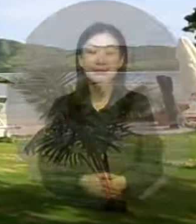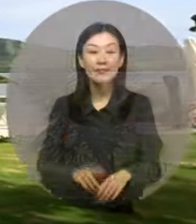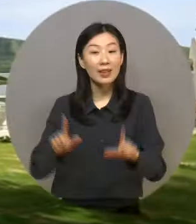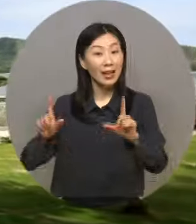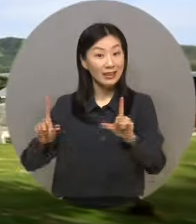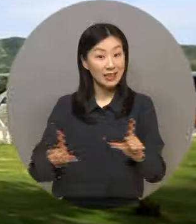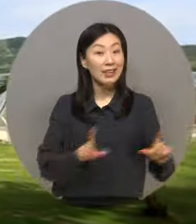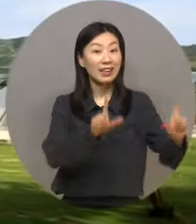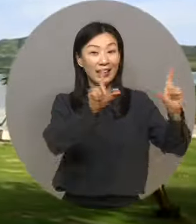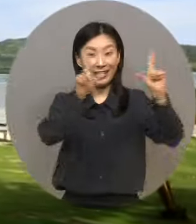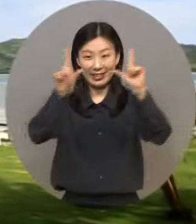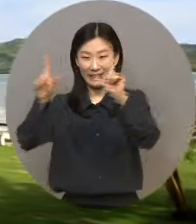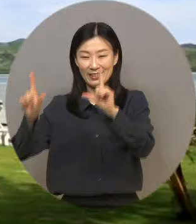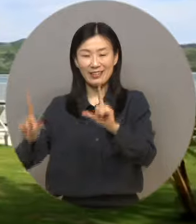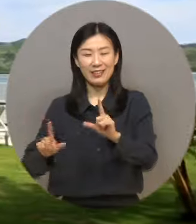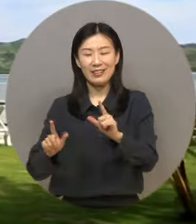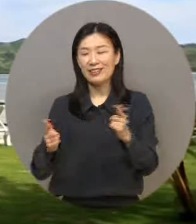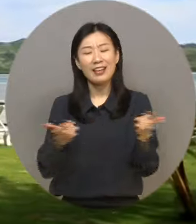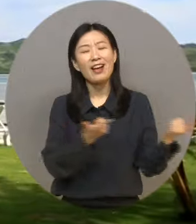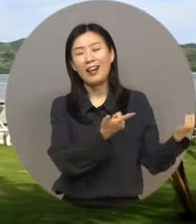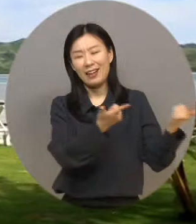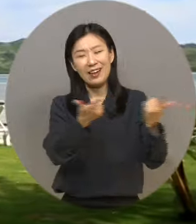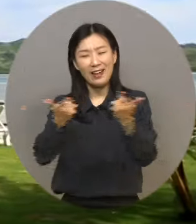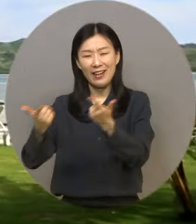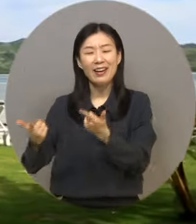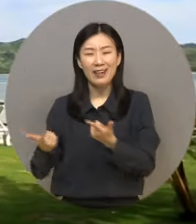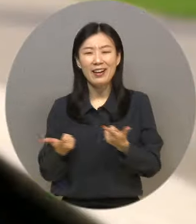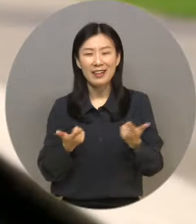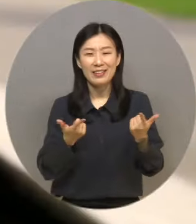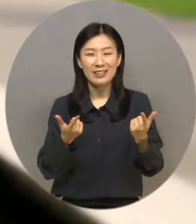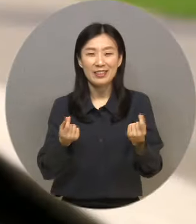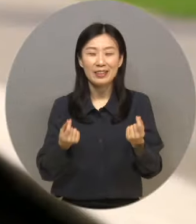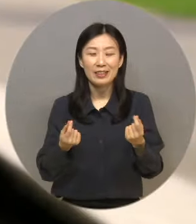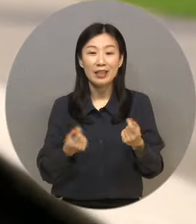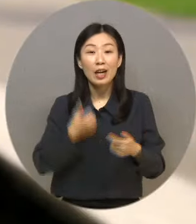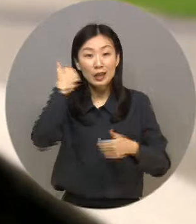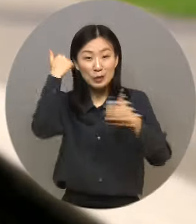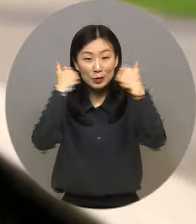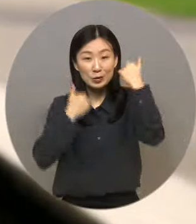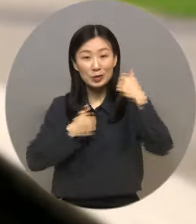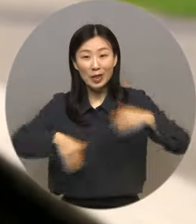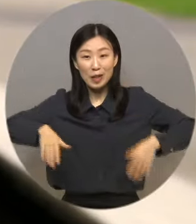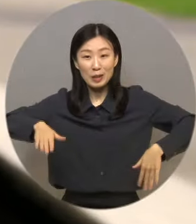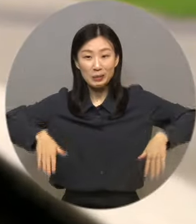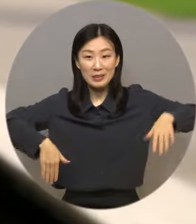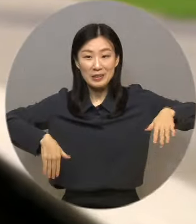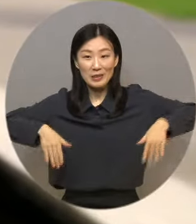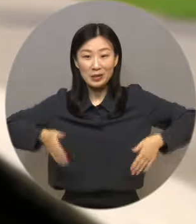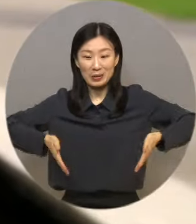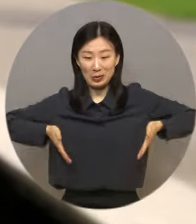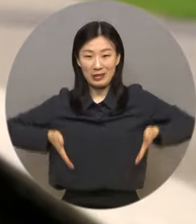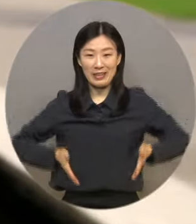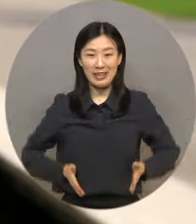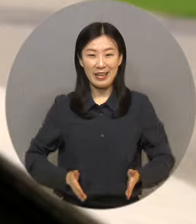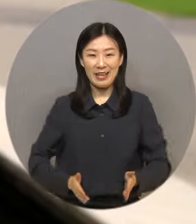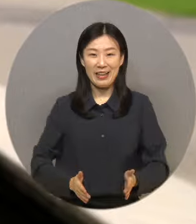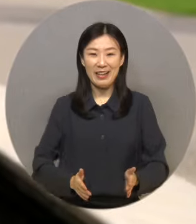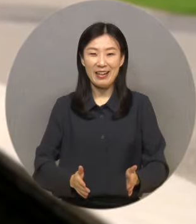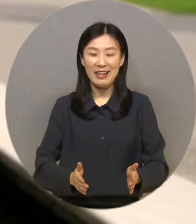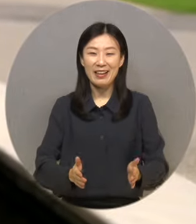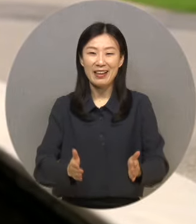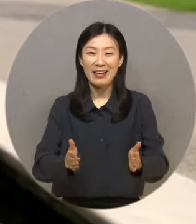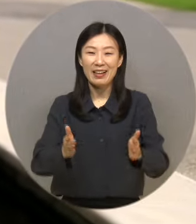산다는 게 다 그런 거지 모두나 빈숨으로 와 솔솔